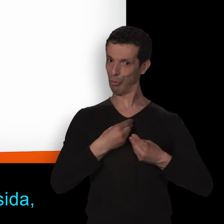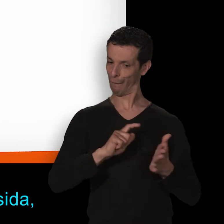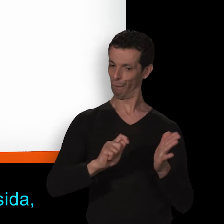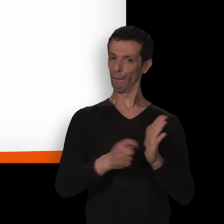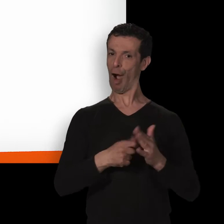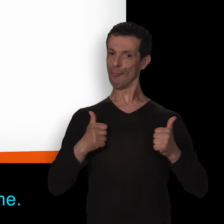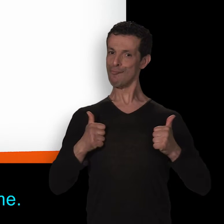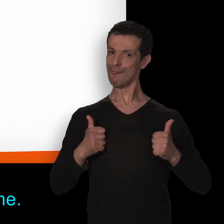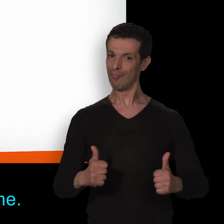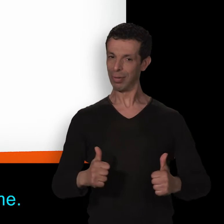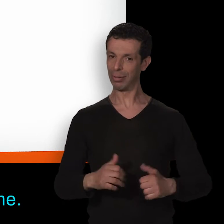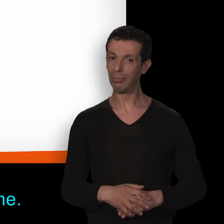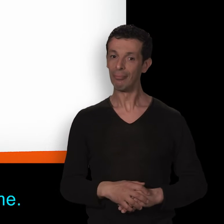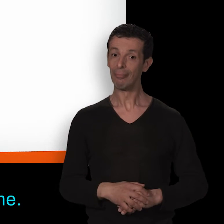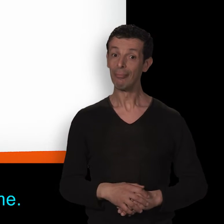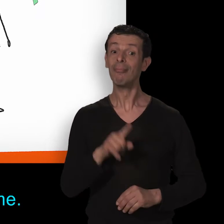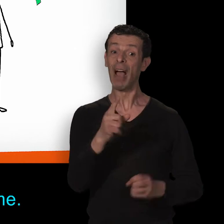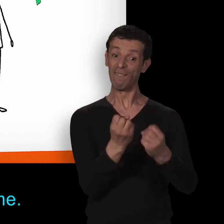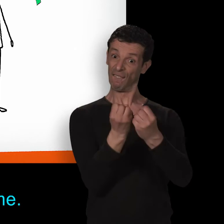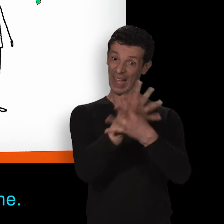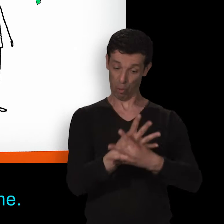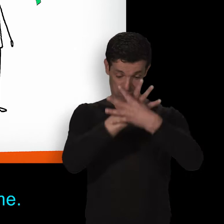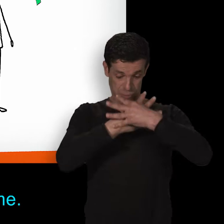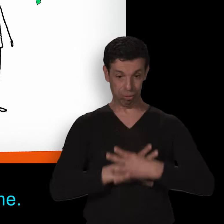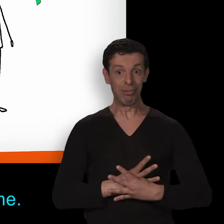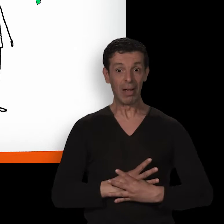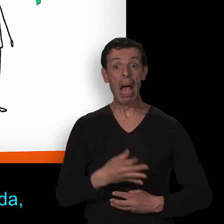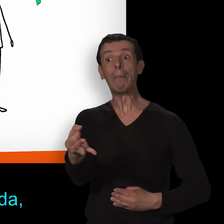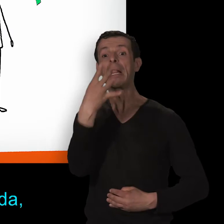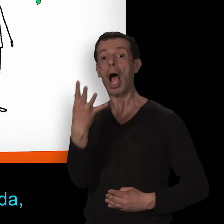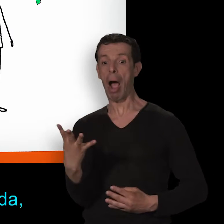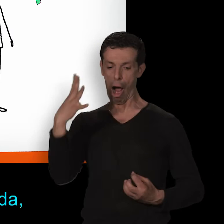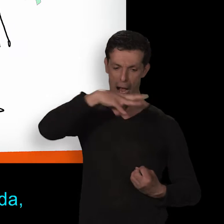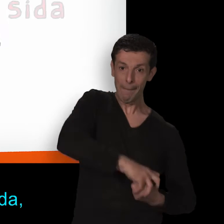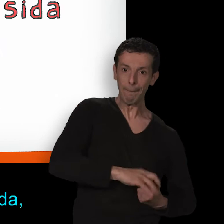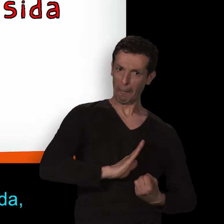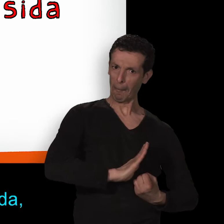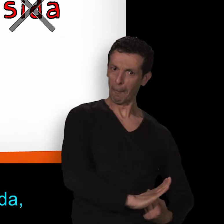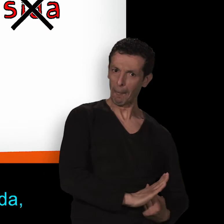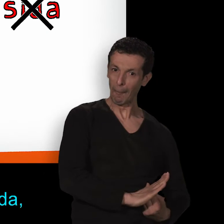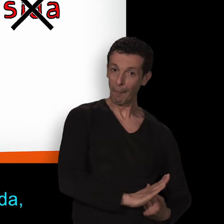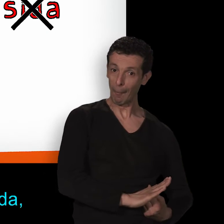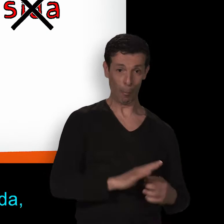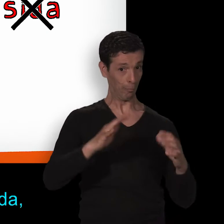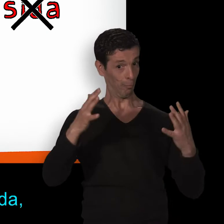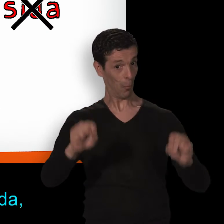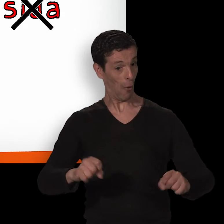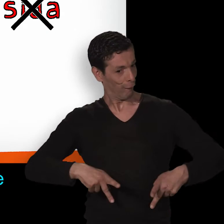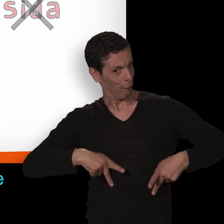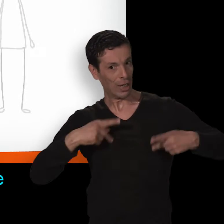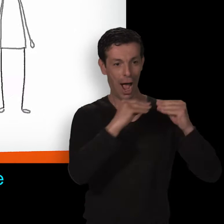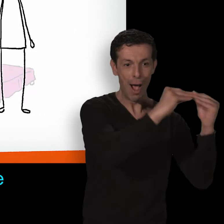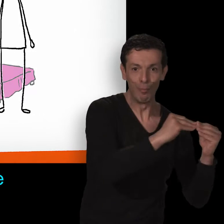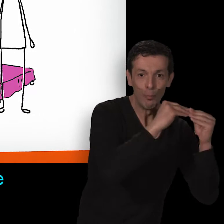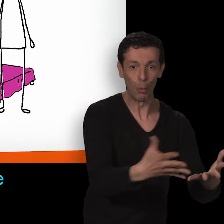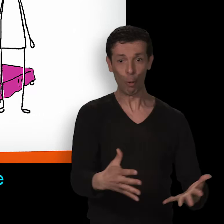virus du sida, il existe des médicaments qui permettent de rester en forme. Ces médicaments permettent de ne pas être malade du sida,